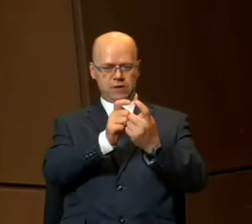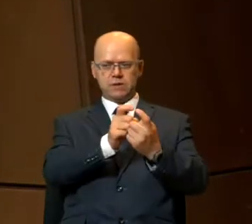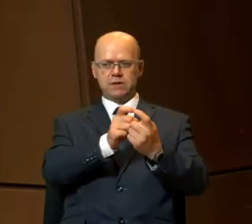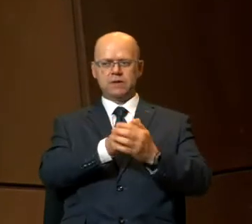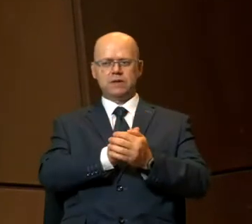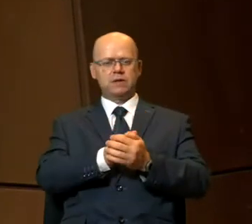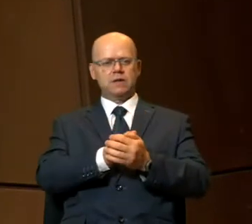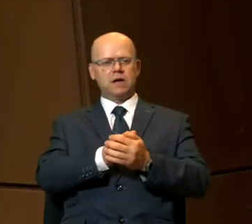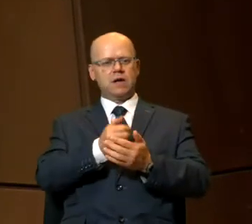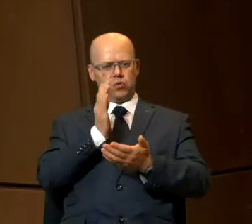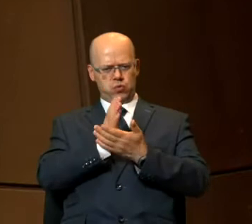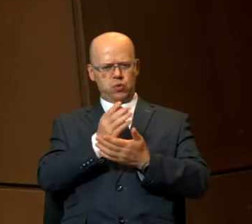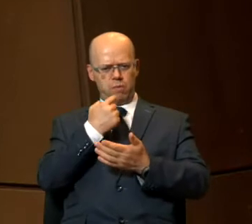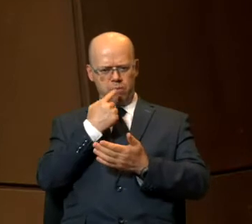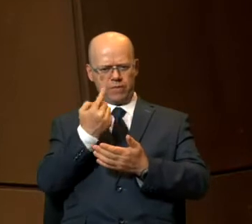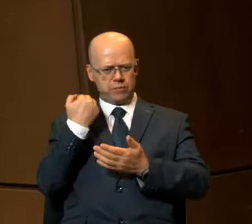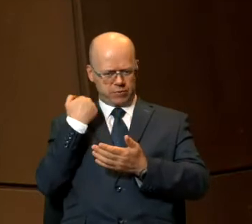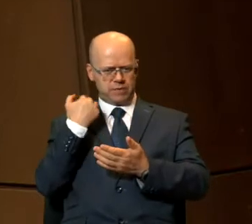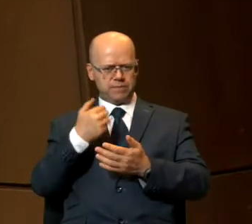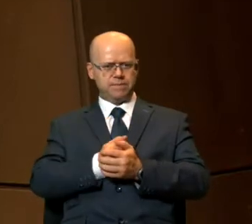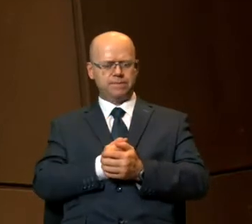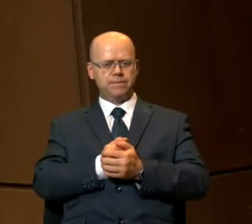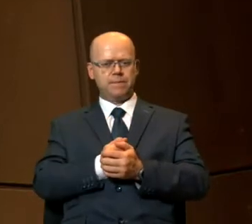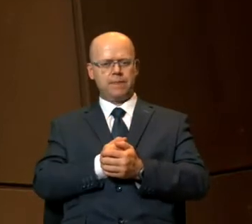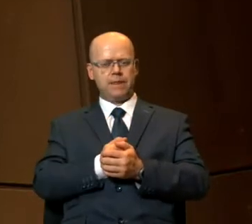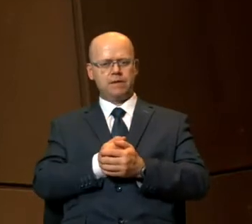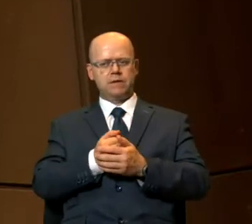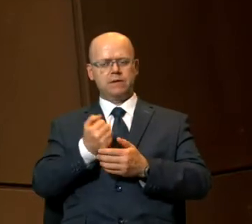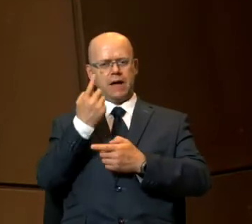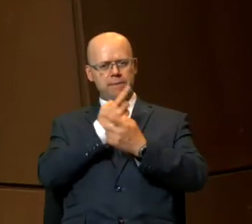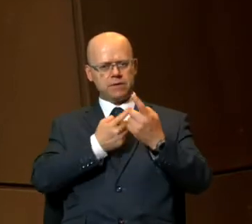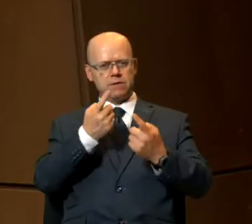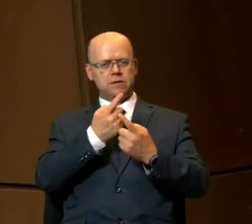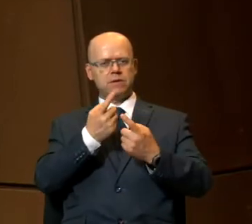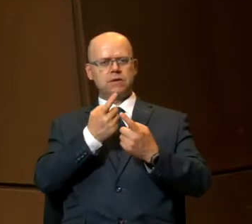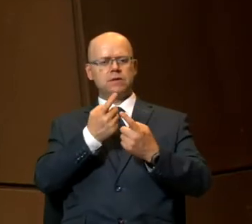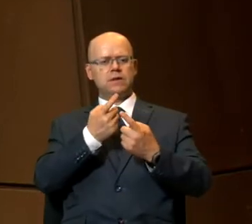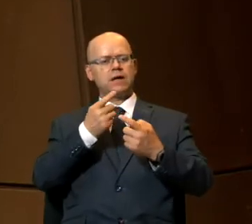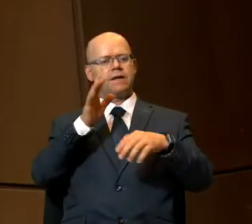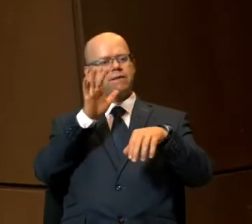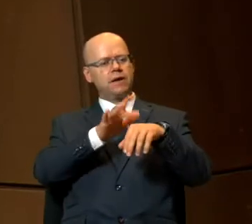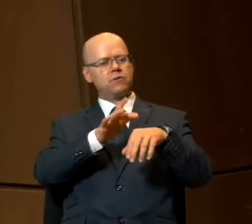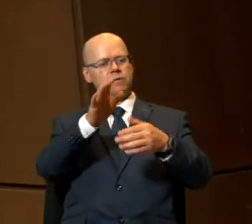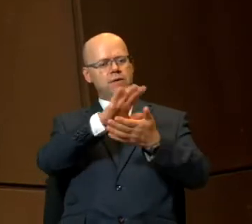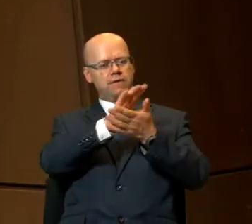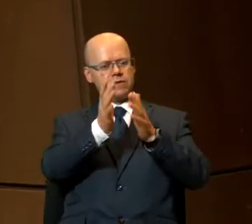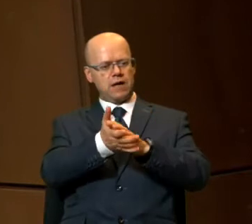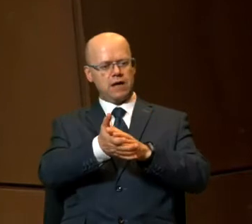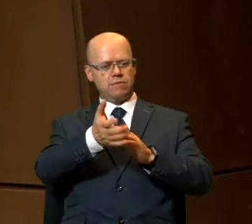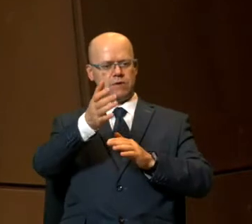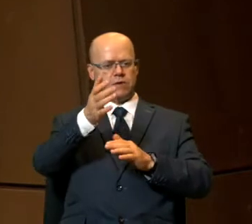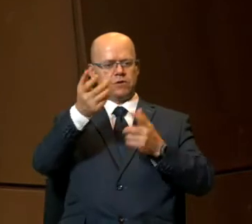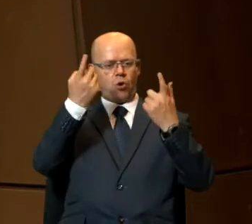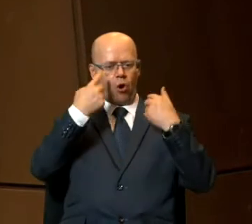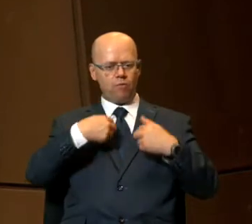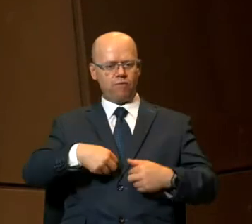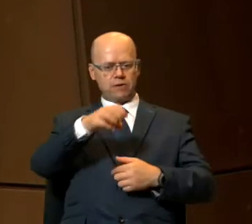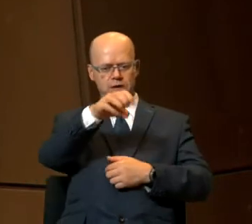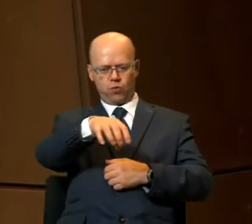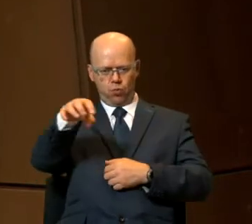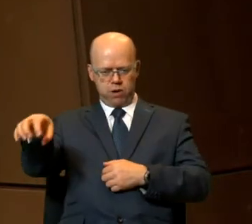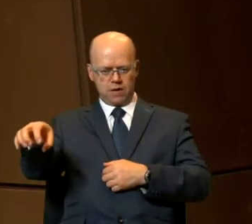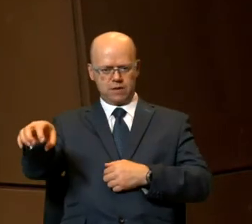powiedziałem, twierdzę, że to, jak zwracamy się do siebie jako obywatele w grupach społecznych,